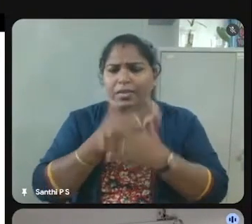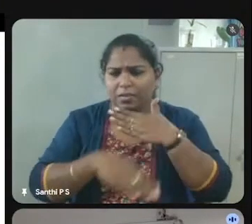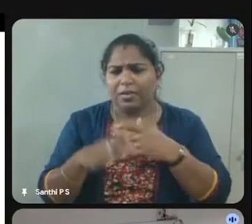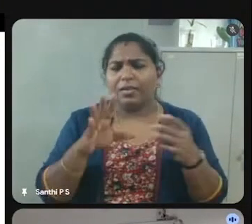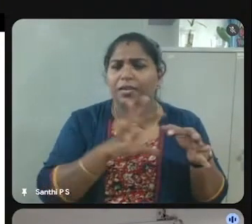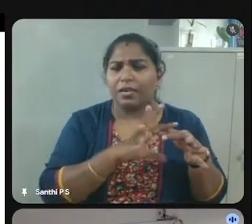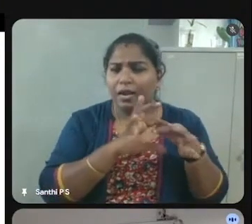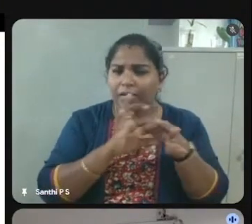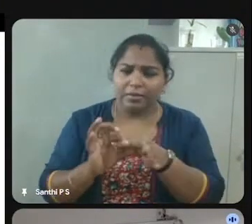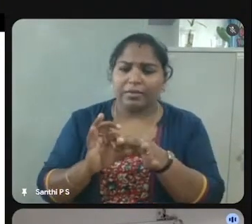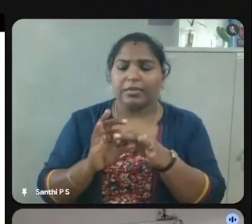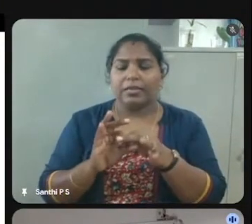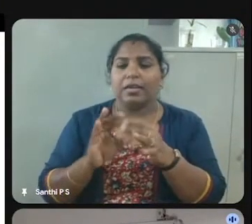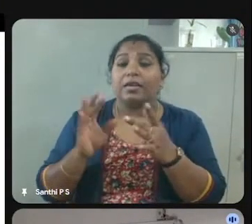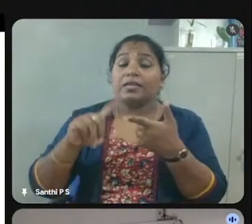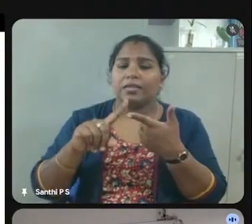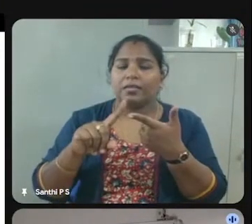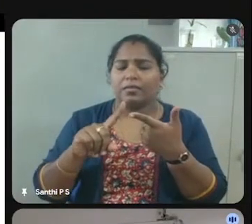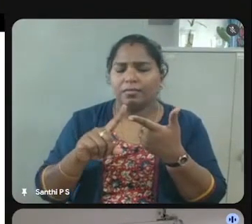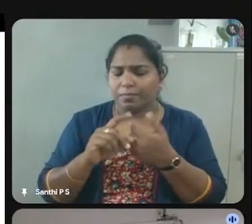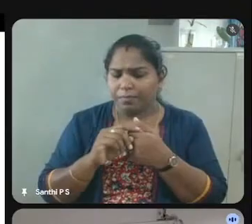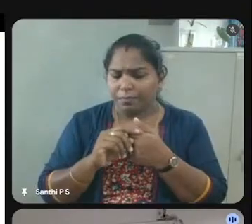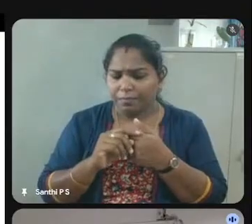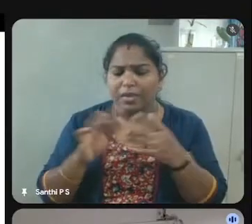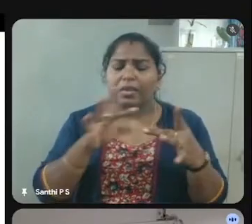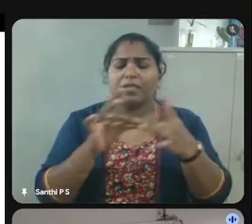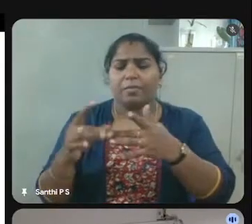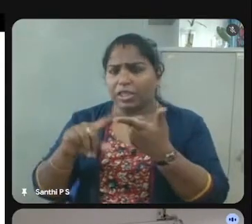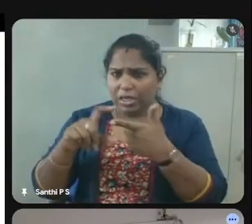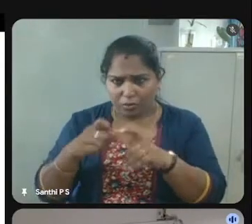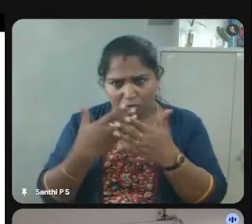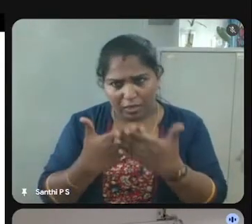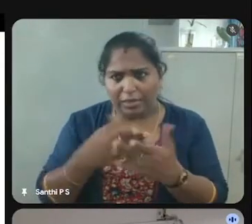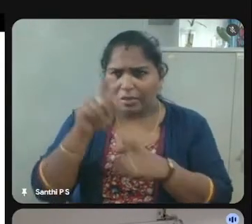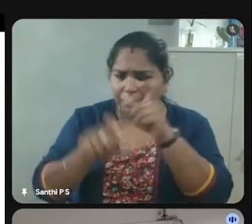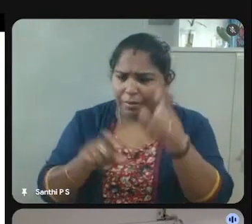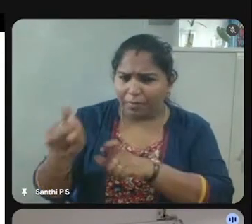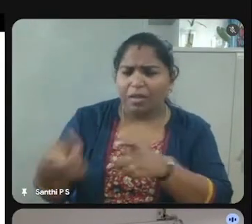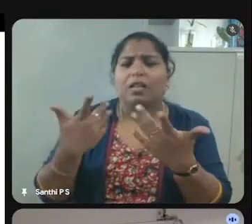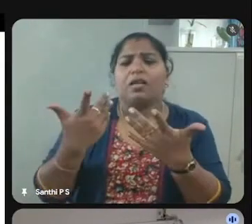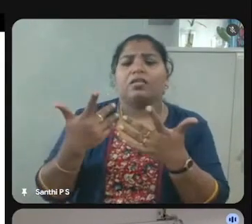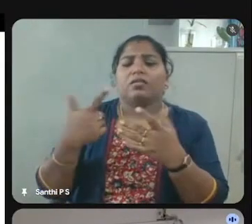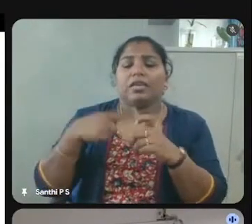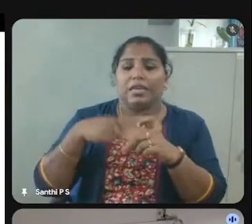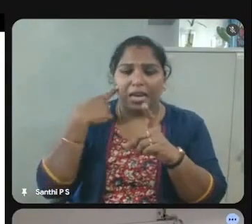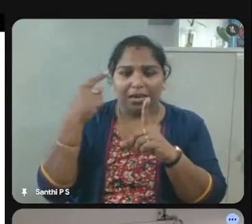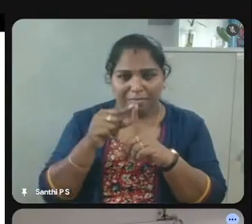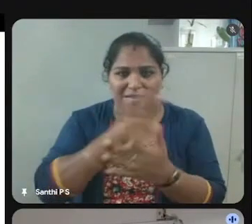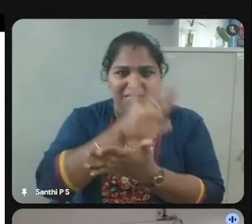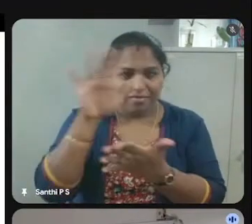ലഭിച്ച അധ്യാപകരുണ്ടാവും, സ്പെഷ്യൽ എഡ്യൂക്കേറ്റേഴ്സ്, അതുപോലെ ഏർലി ഇന്റർവെൻഷൻ സെന്റേഴ്സ് ഒക്കെ ഉണ്ട്. അപ്പം ഇങ്ങനെയുള്ളിടത്ത്